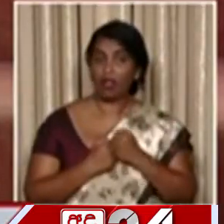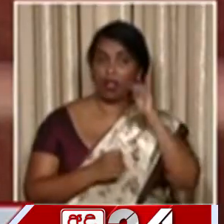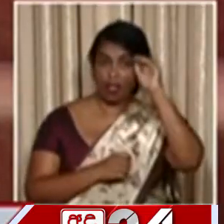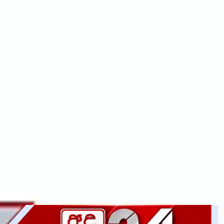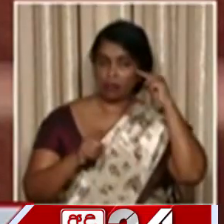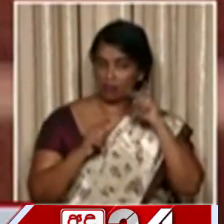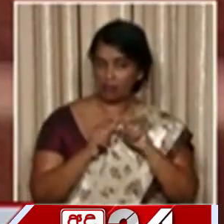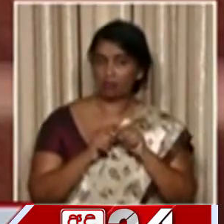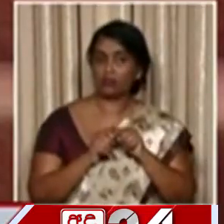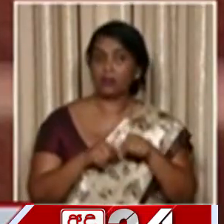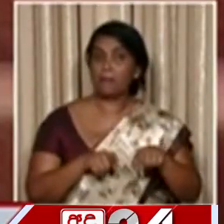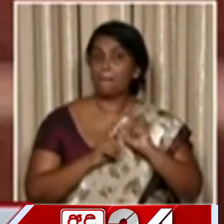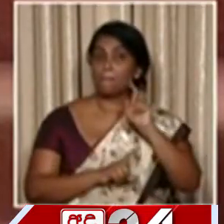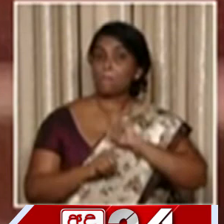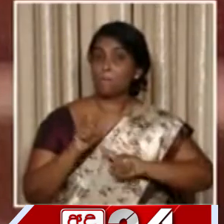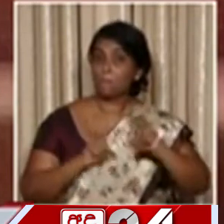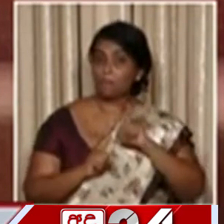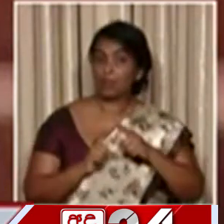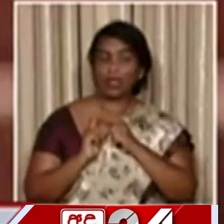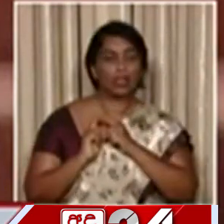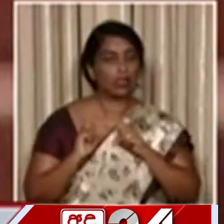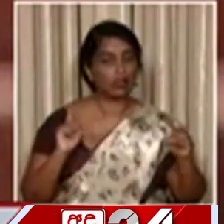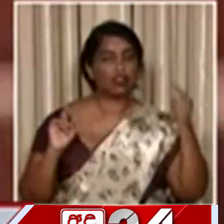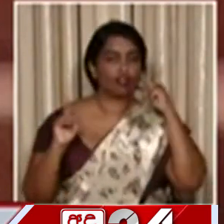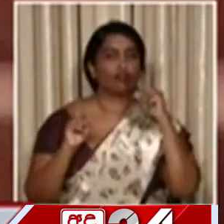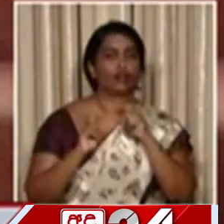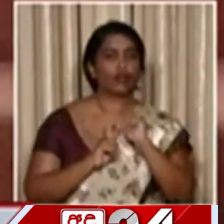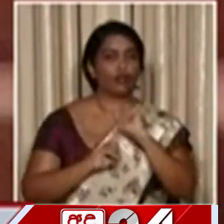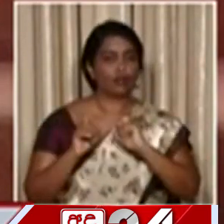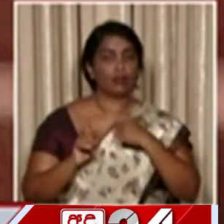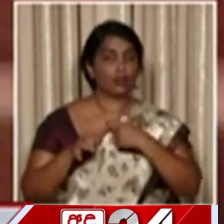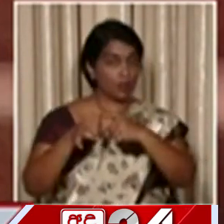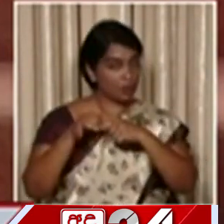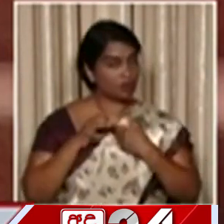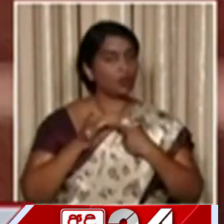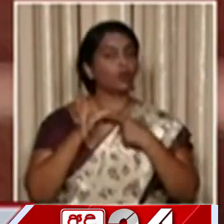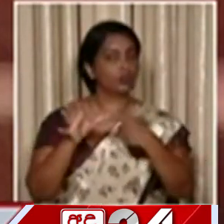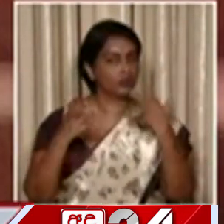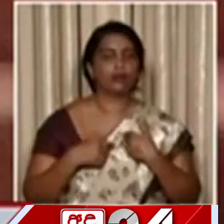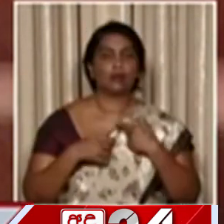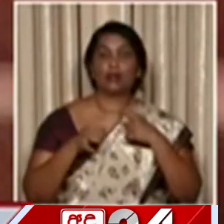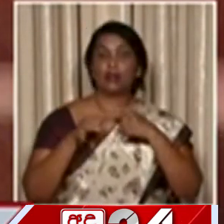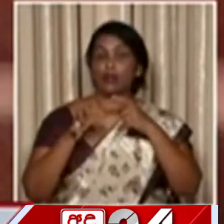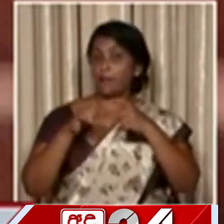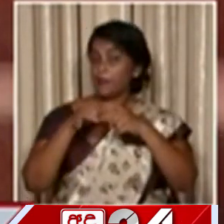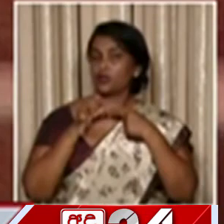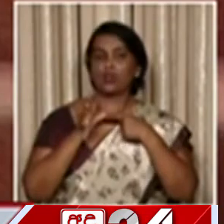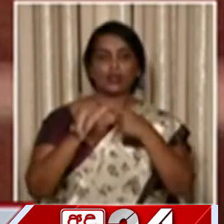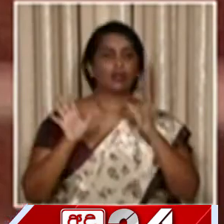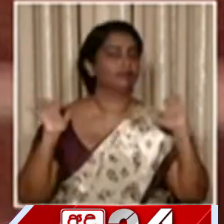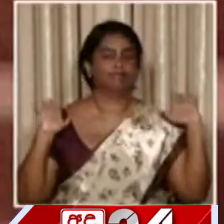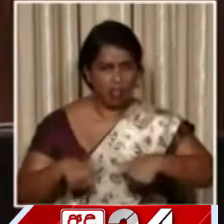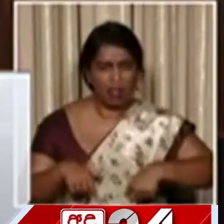මුතුරාජාතා ගැන මම මේ පාර්ලිමේන්තුවේ දීර්ඝව ඒ සම්බන්ධයෙන් පාර්ලිමේන්තුවේ අහපු ප්‍රශ්නකට උත්තර දීලා තියෙනවා ඒ නිසා මම මේ ප්‍රශ්නයට උත්තර දෙන්න